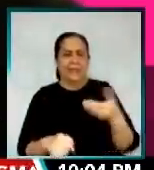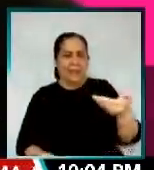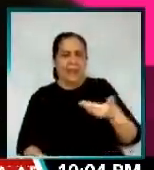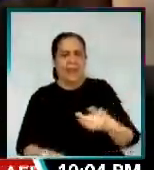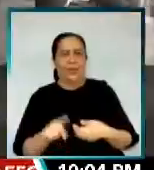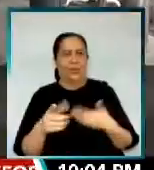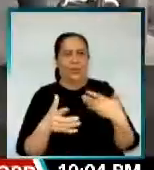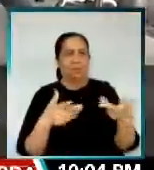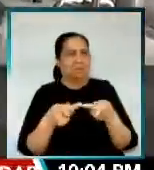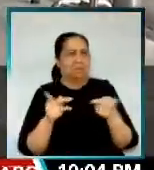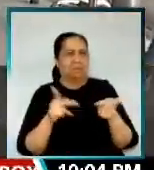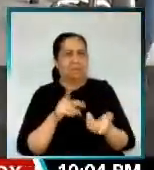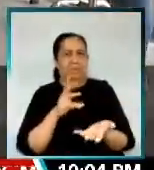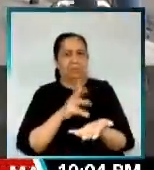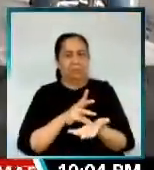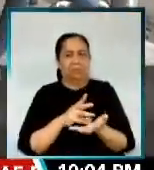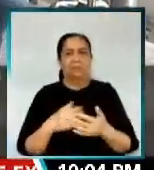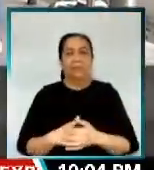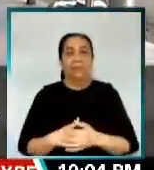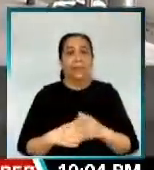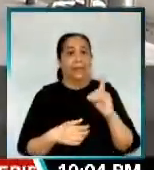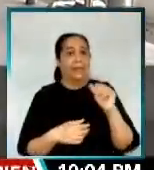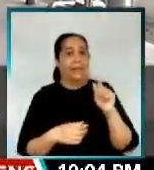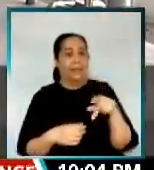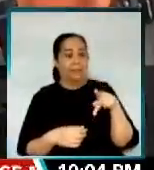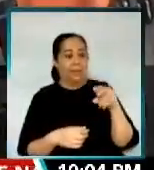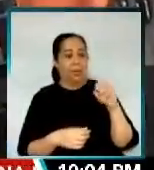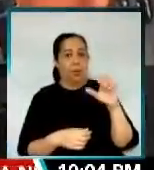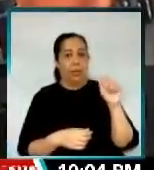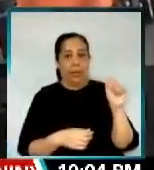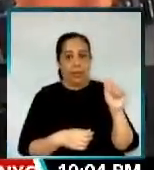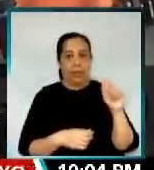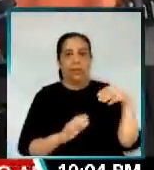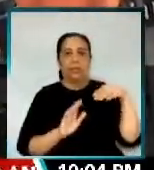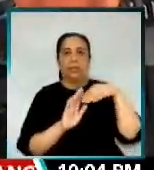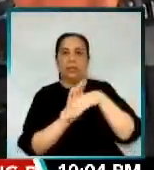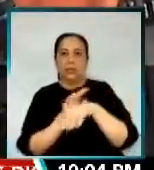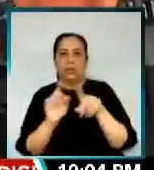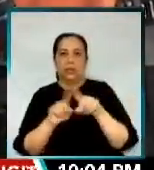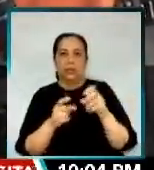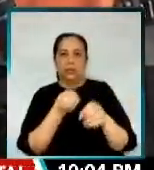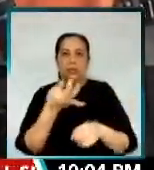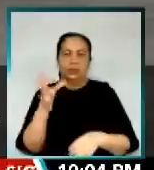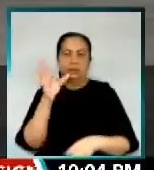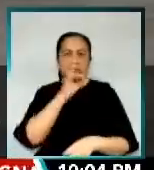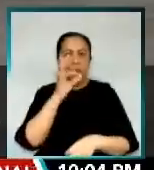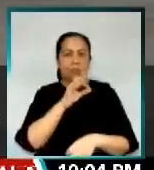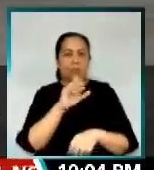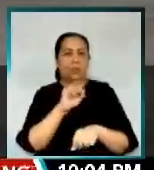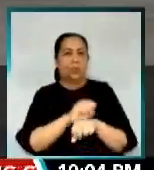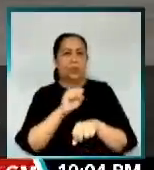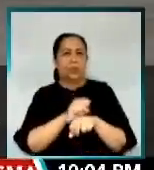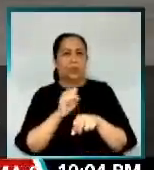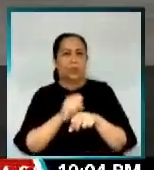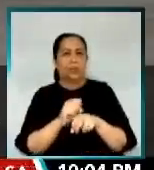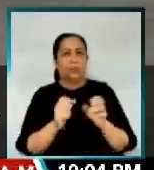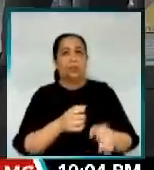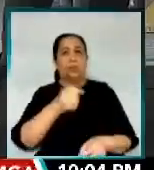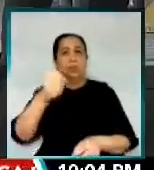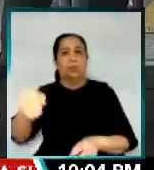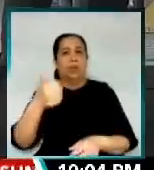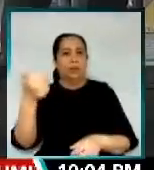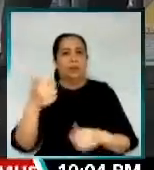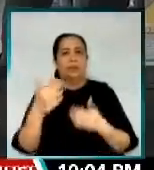are located. Sa datos ng POEA, bumagsak din ang bilang ng mga Filipino workers na dineploy sa ibang bansa.